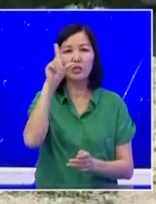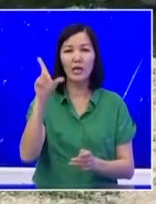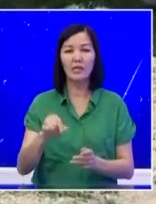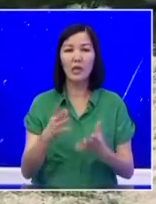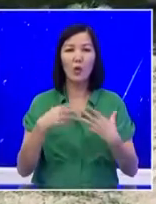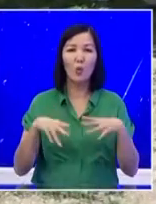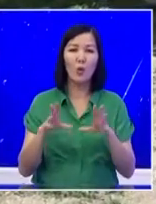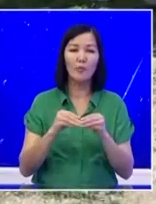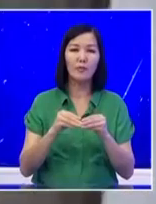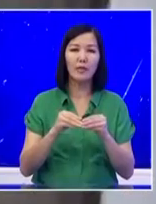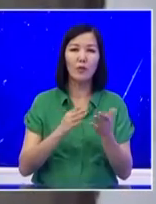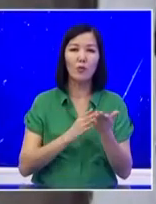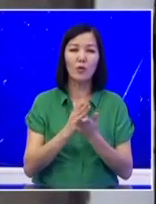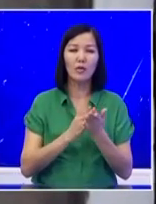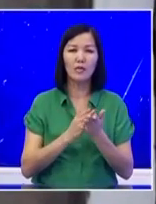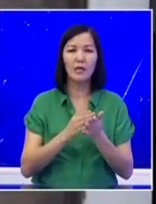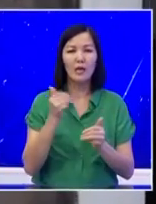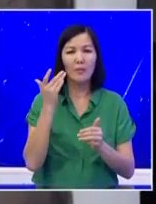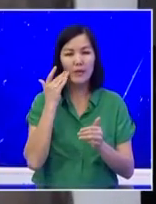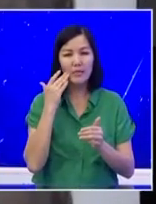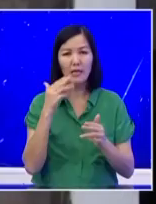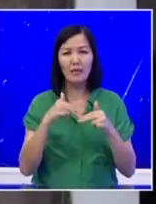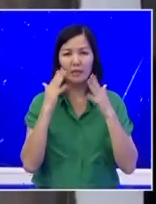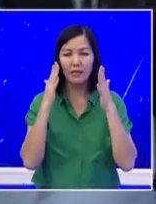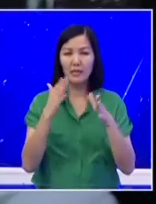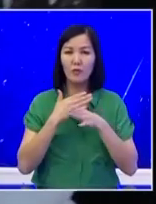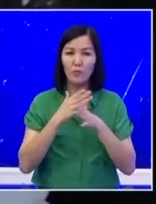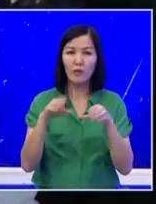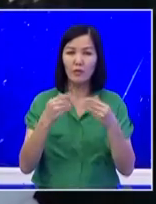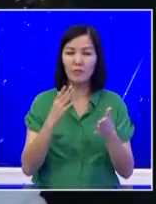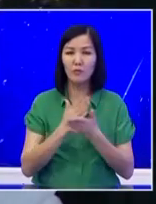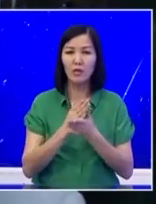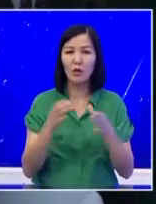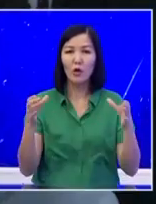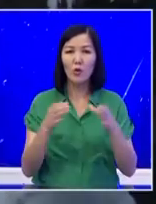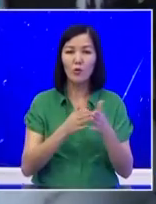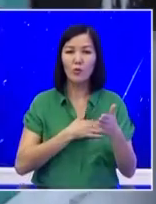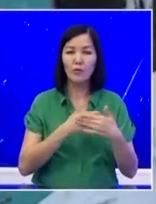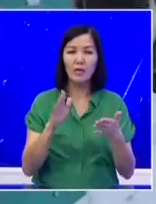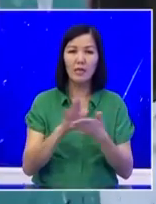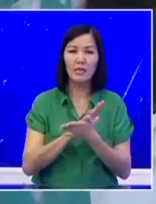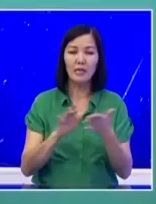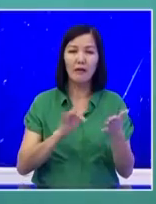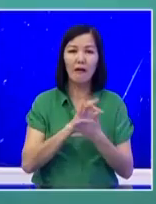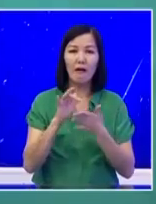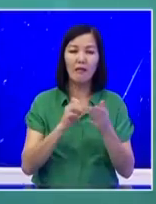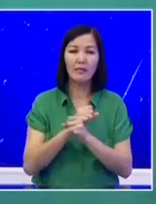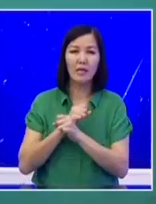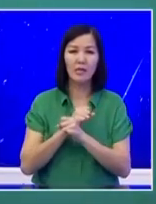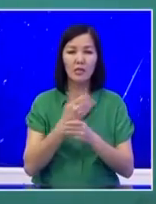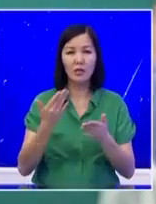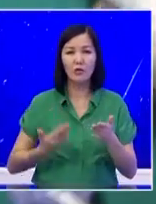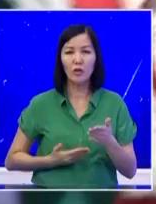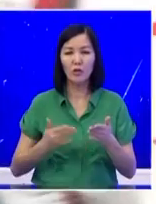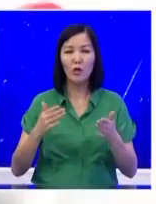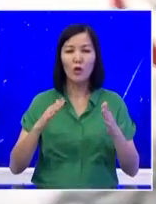айтар алғысы көп. Мені назарларынан тыс қалдырмай әрдайым көмектесіп тұрады дейді. Ұйым еріктілері таяуда қала мен саяжайларда тұратын